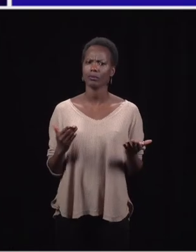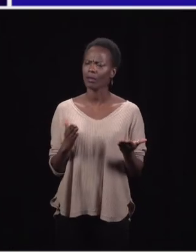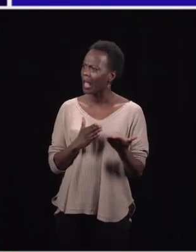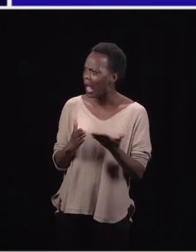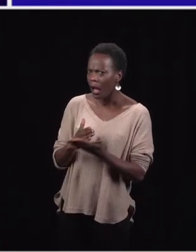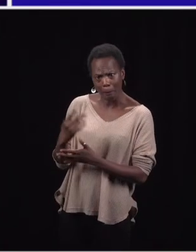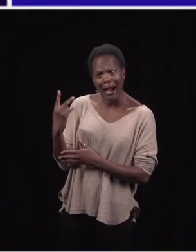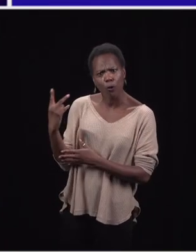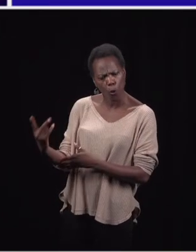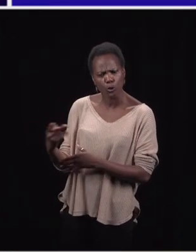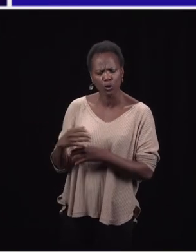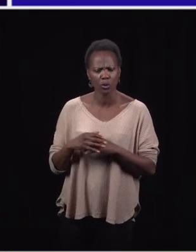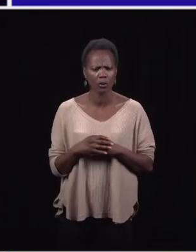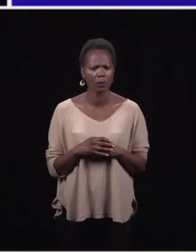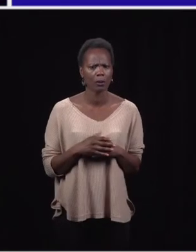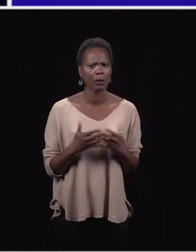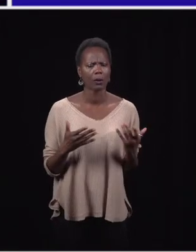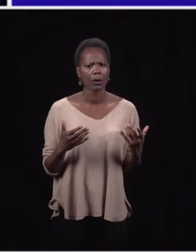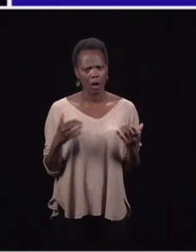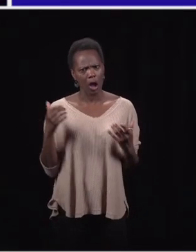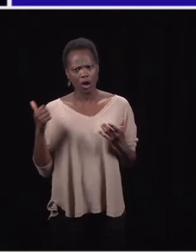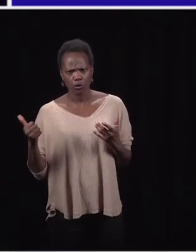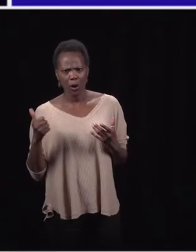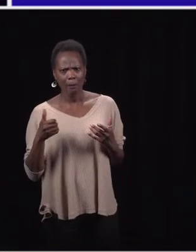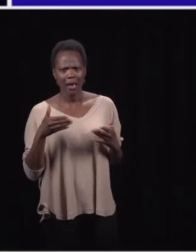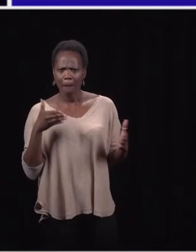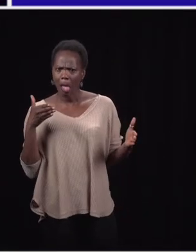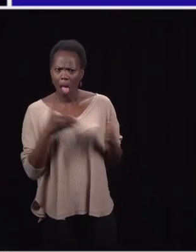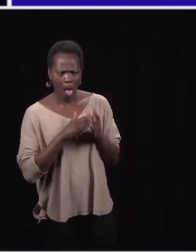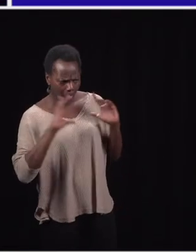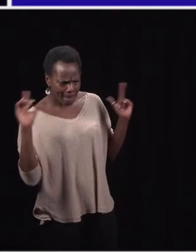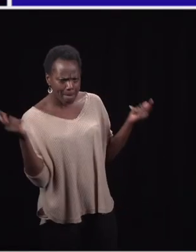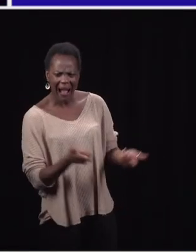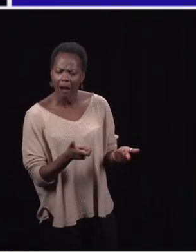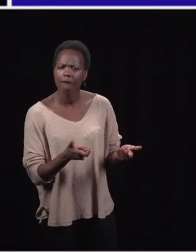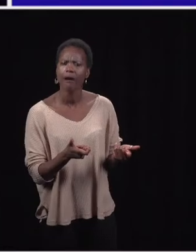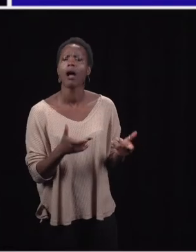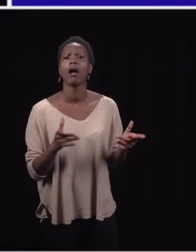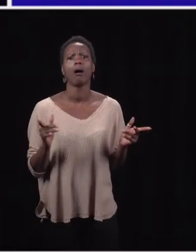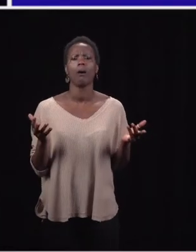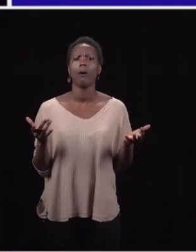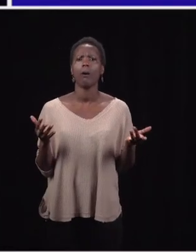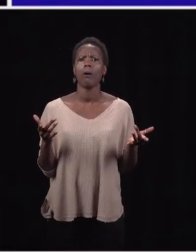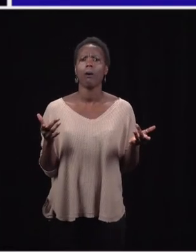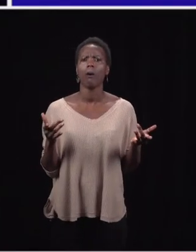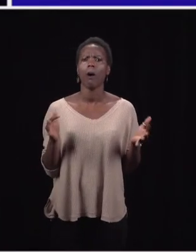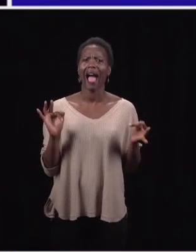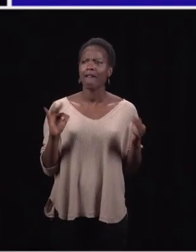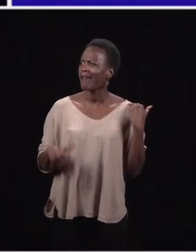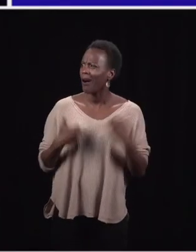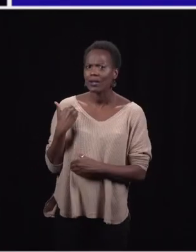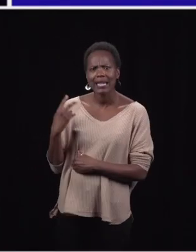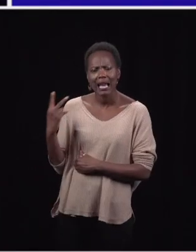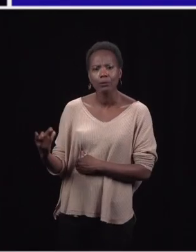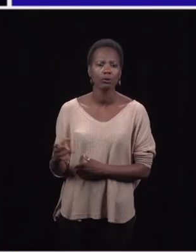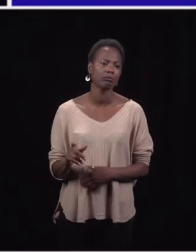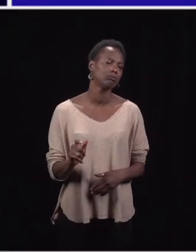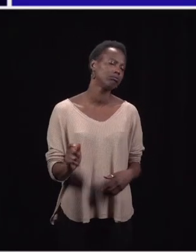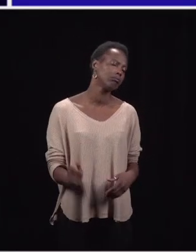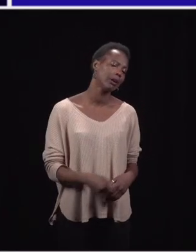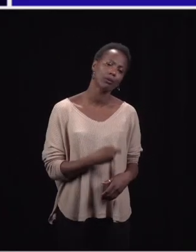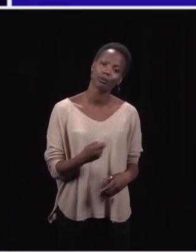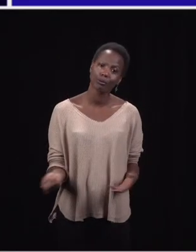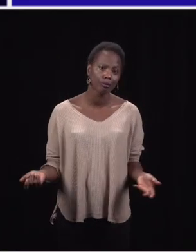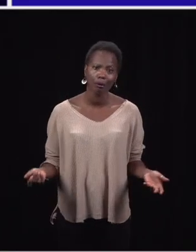il y a 10 vous avez identifié des freins qui étaient liés à votre handicap oui bien sûr